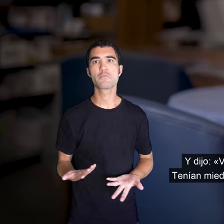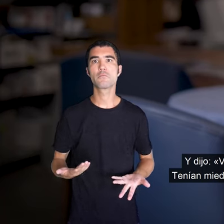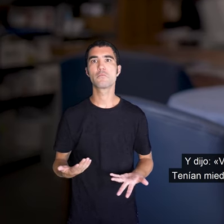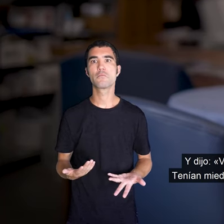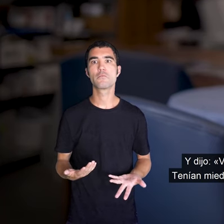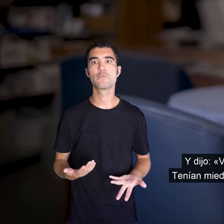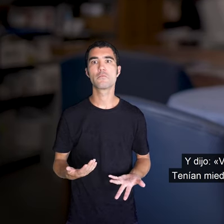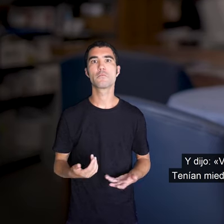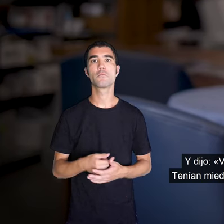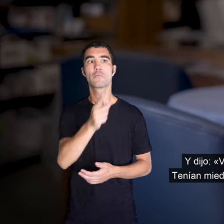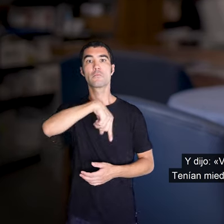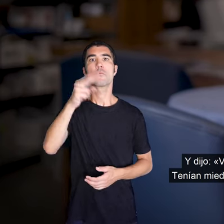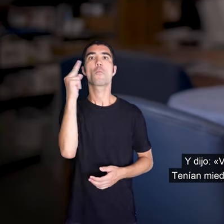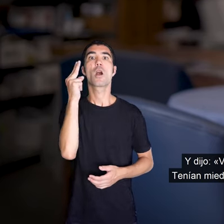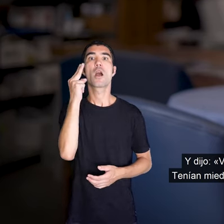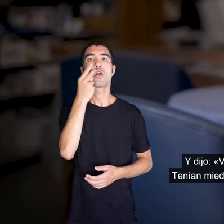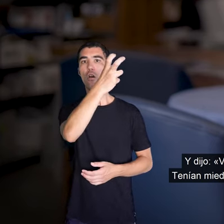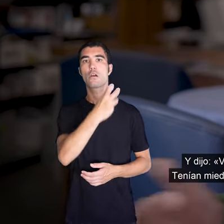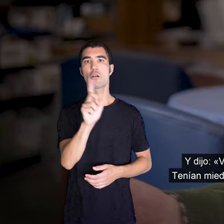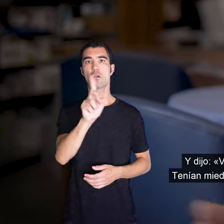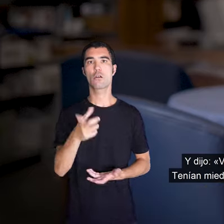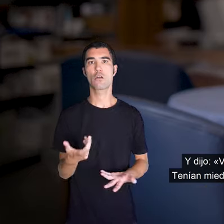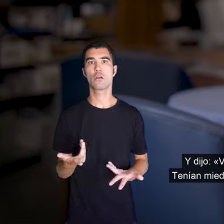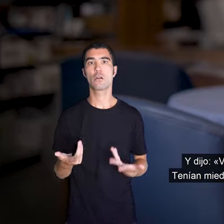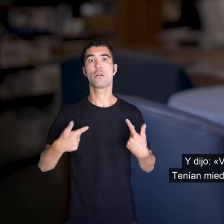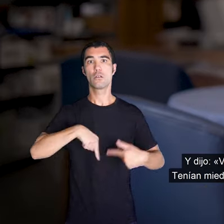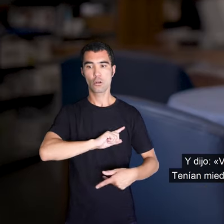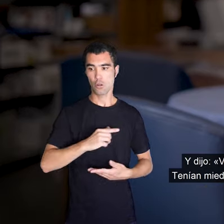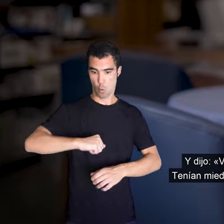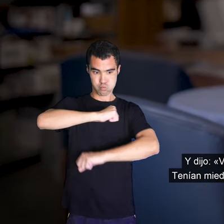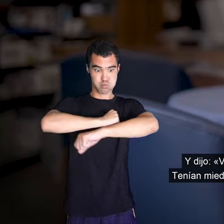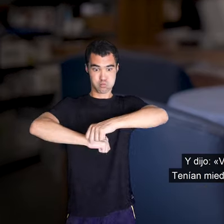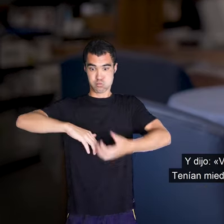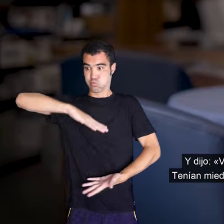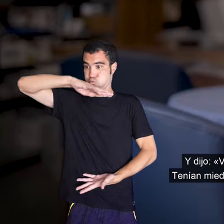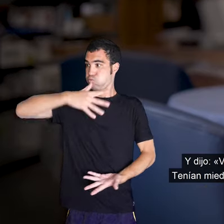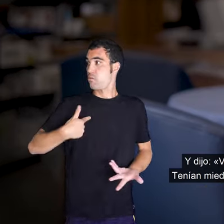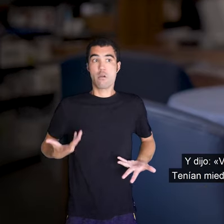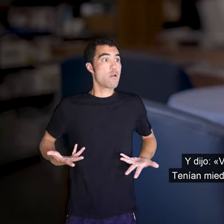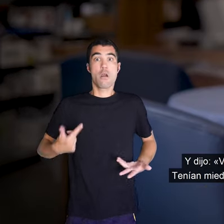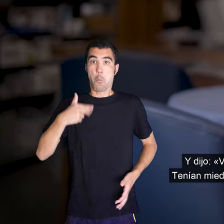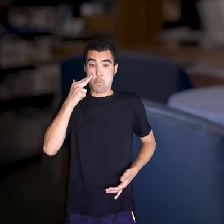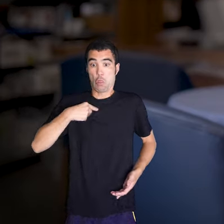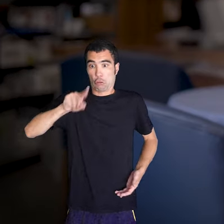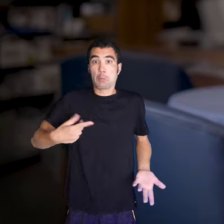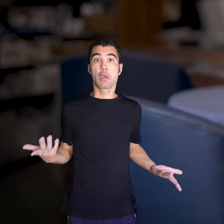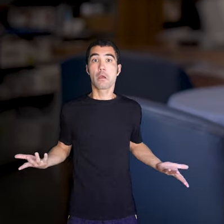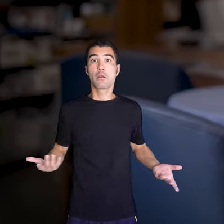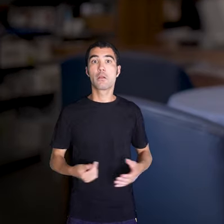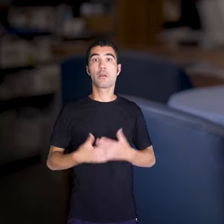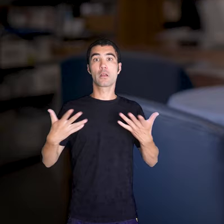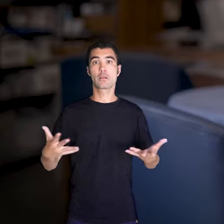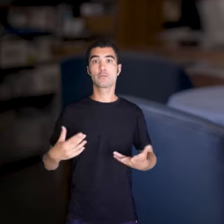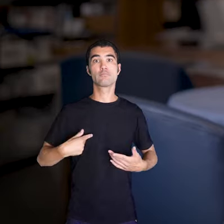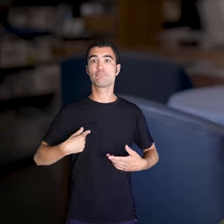Li van dir que tenien por. Dic, i nosaltres carregats aquí no n'hem de tenir. Jo em vaig